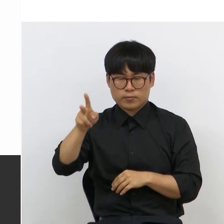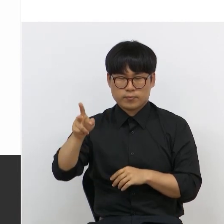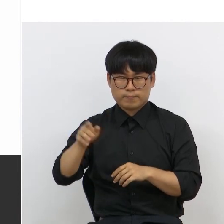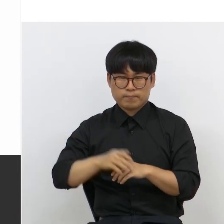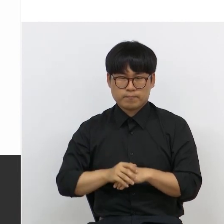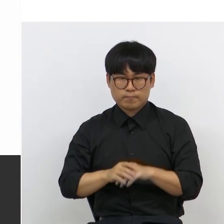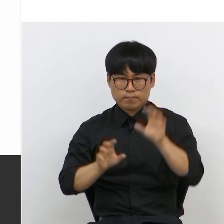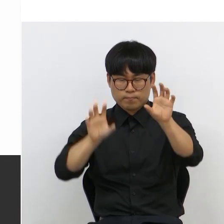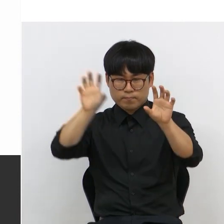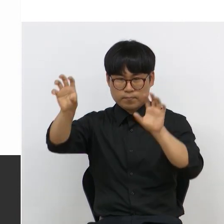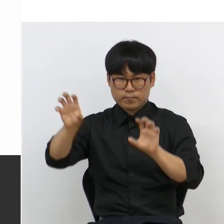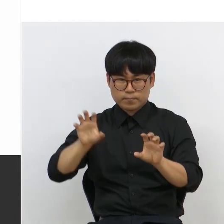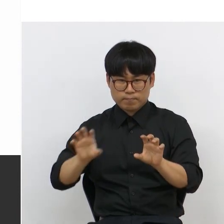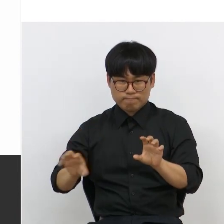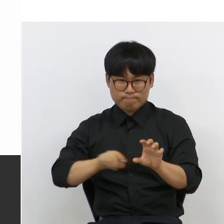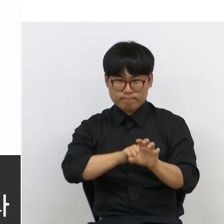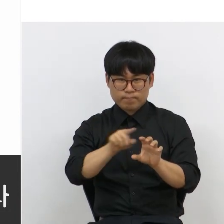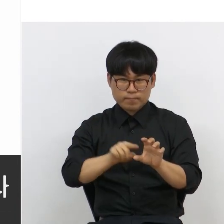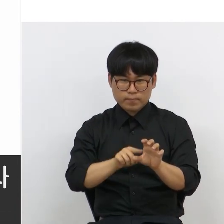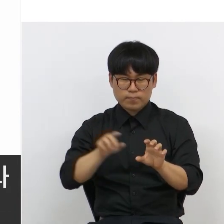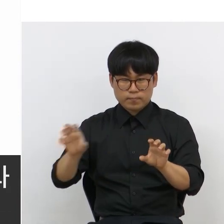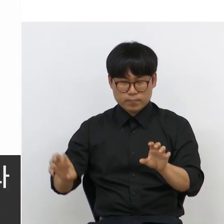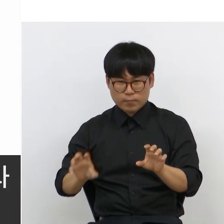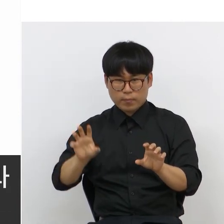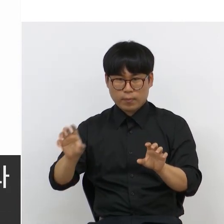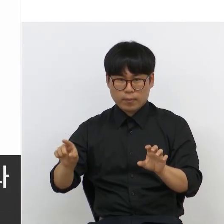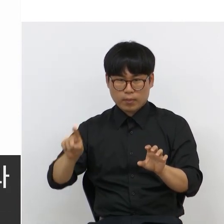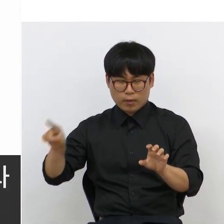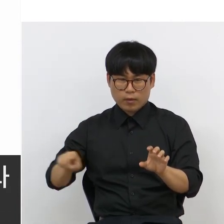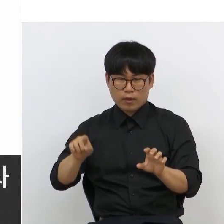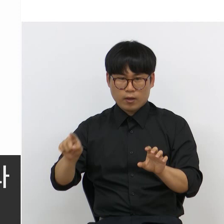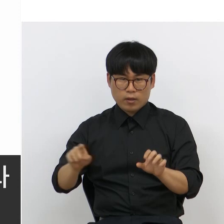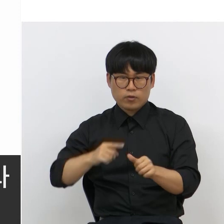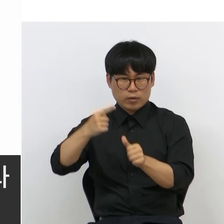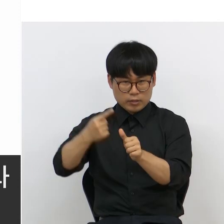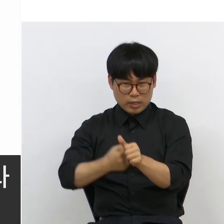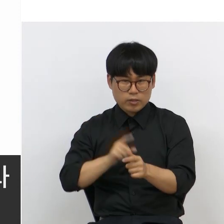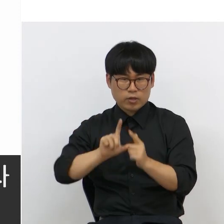슈도라든지 이런 식의 어떤 조금 이게 내추럴하게 돌아가는 이게